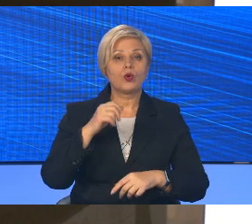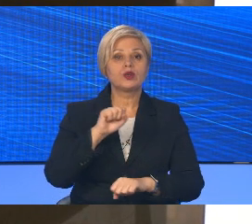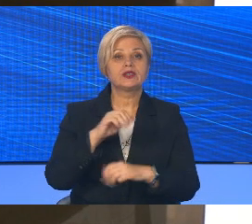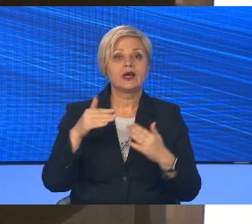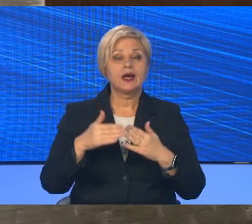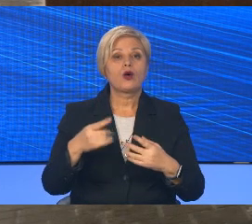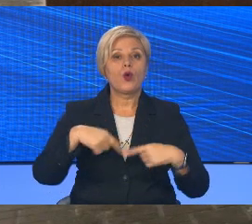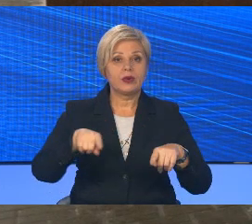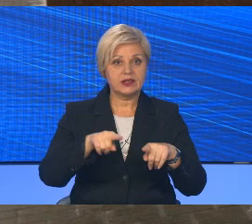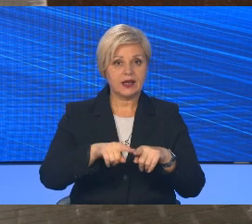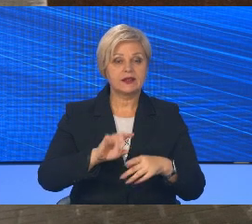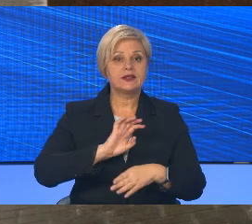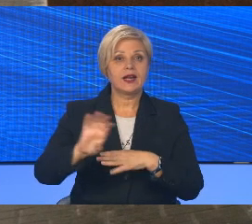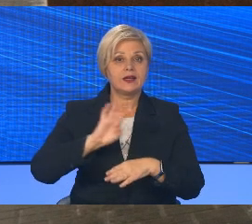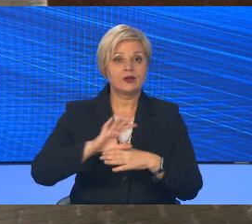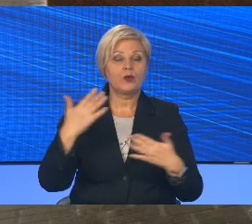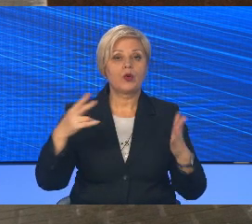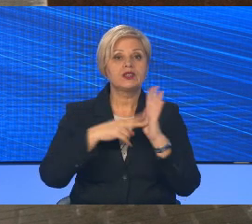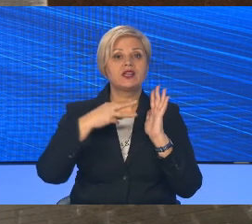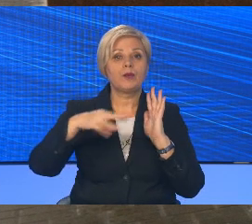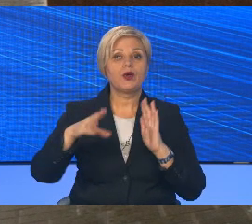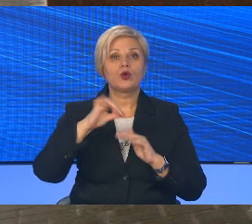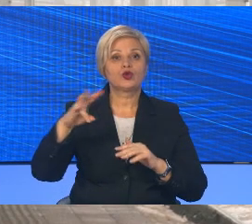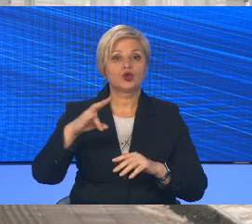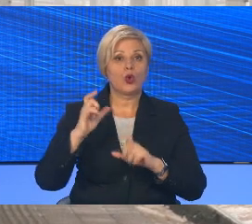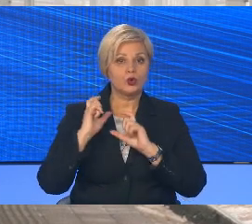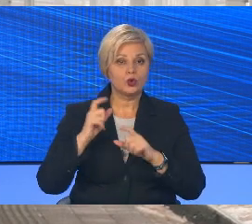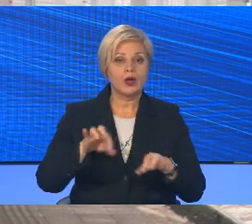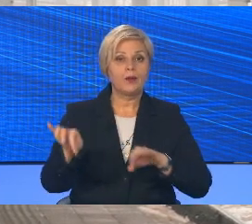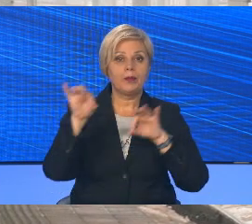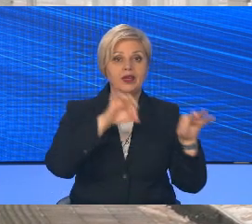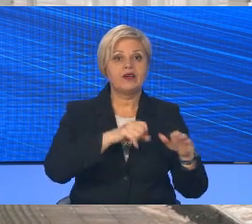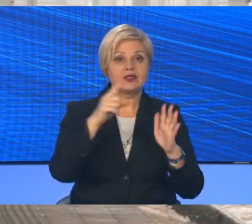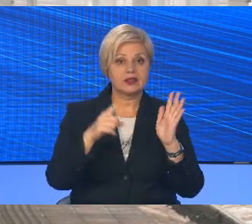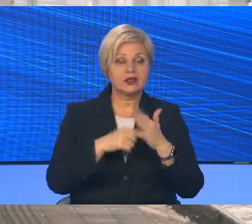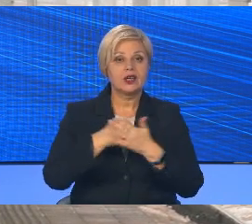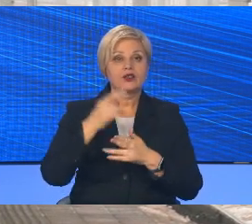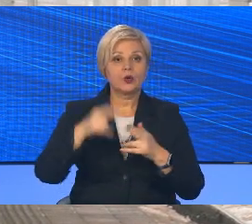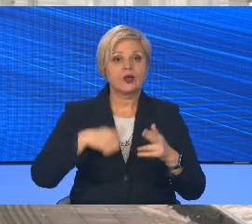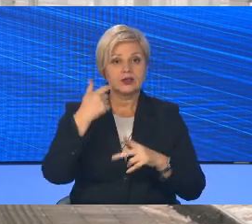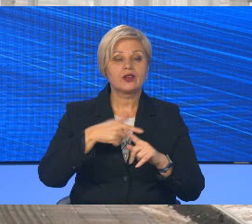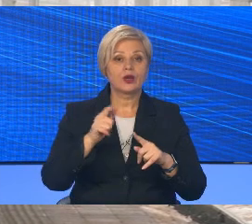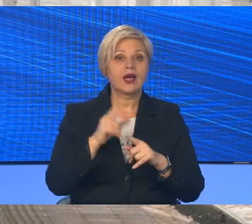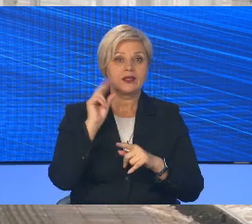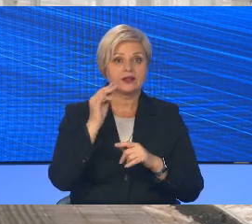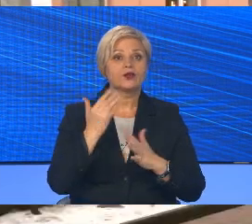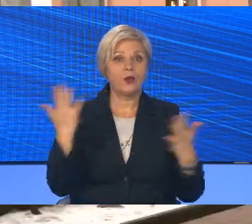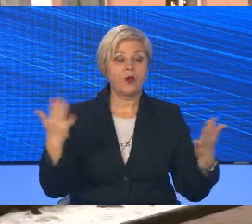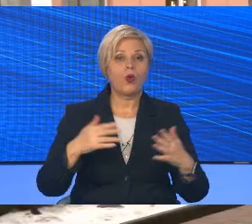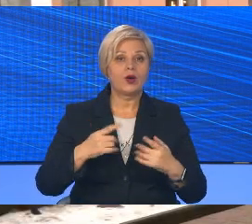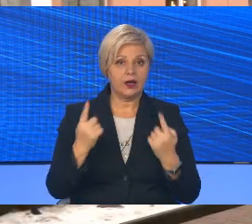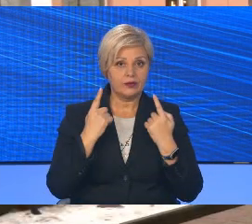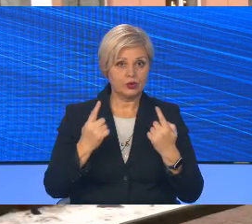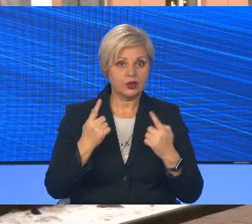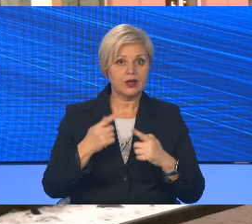Гомельского отделения отгружено больше как 7 миллионов тонн грузов, перевезено 16. До конца года гэтыя лічбы будут еще больше